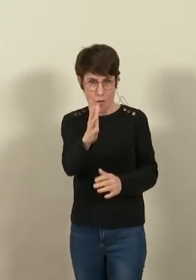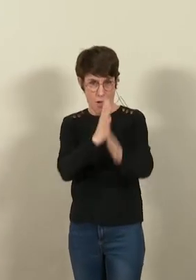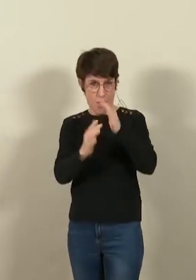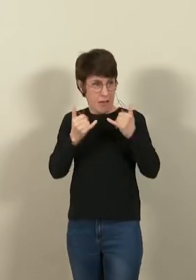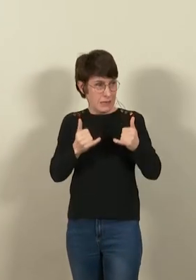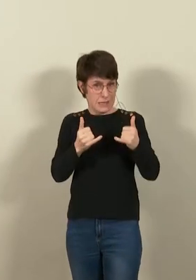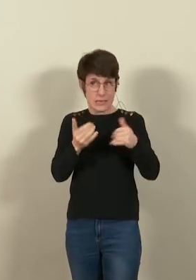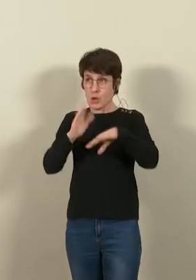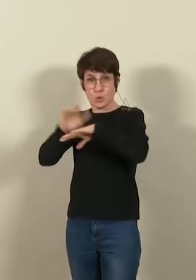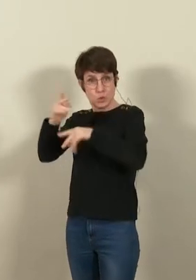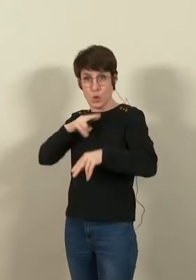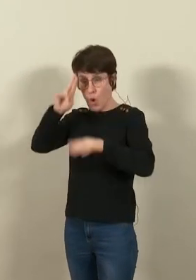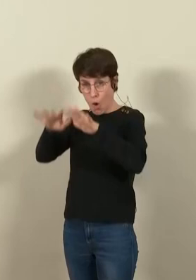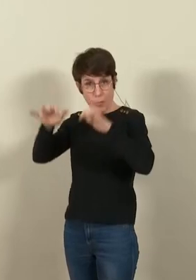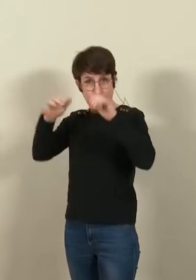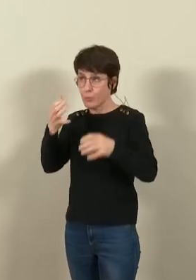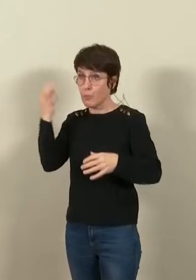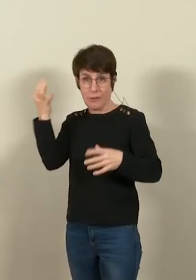et une autre là-bas